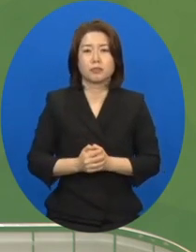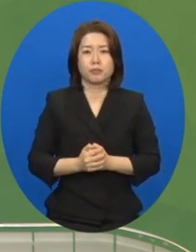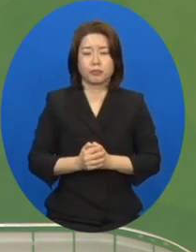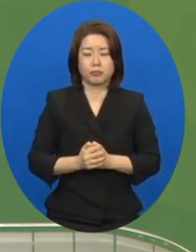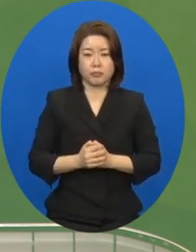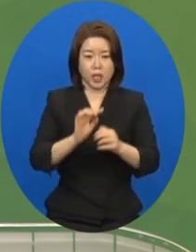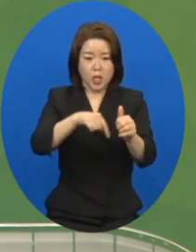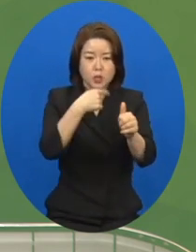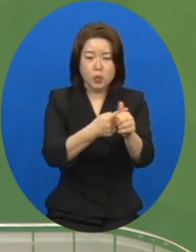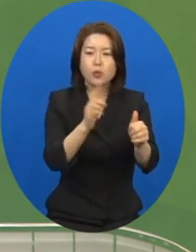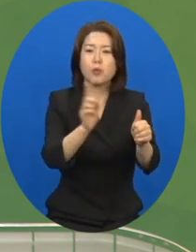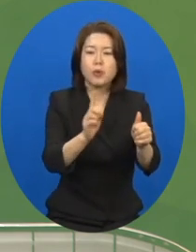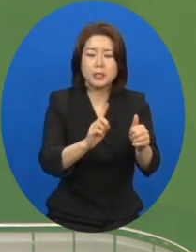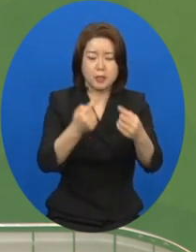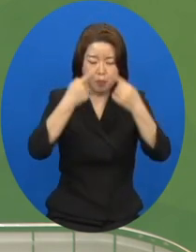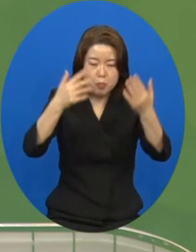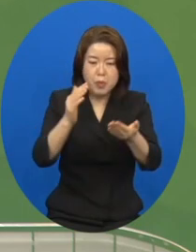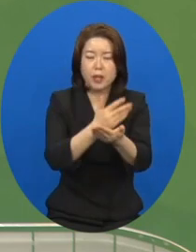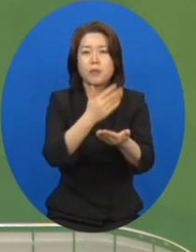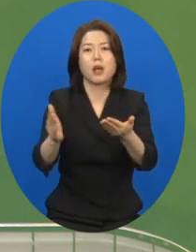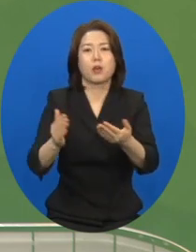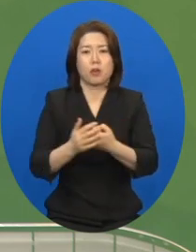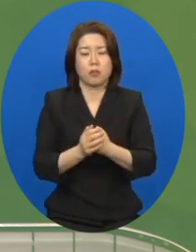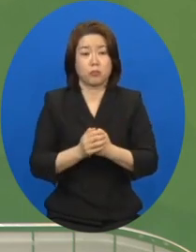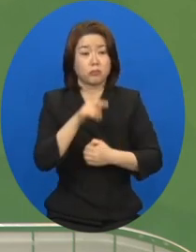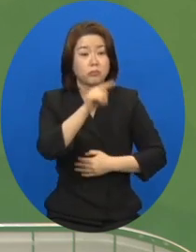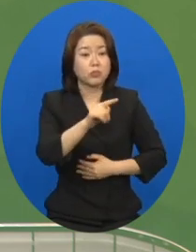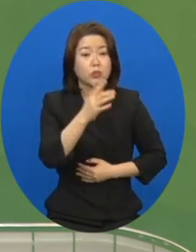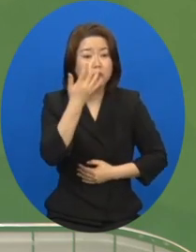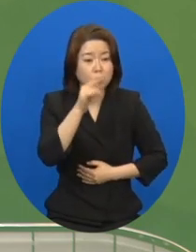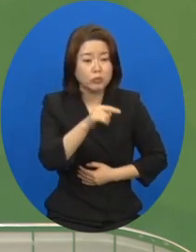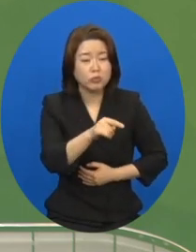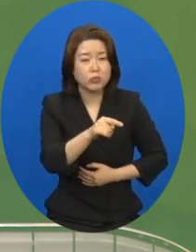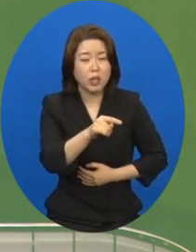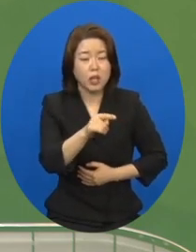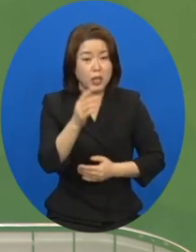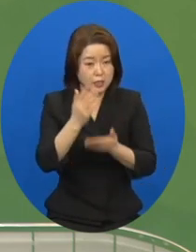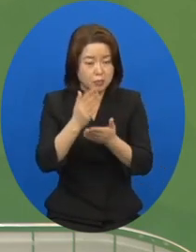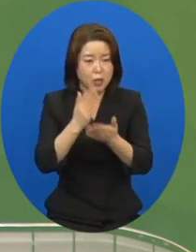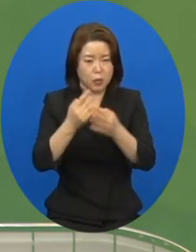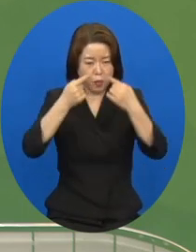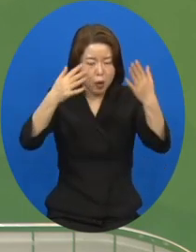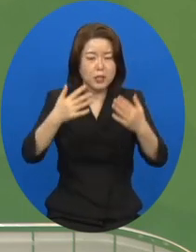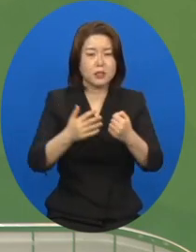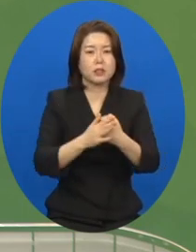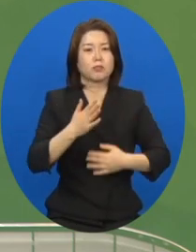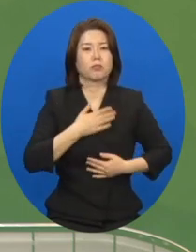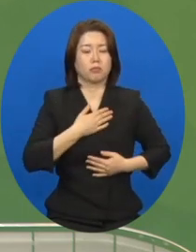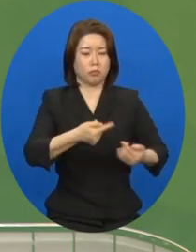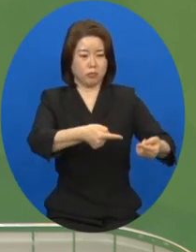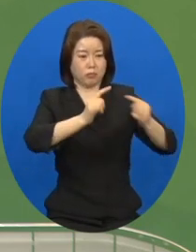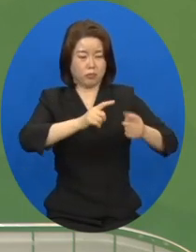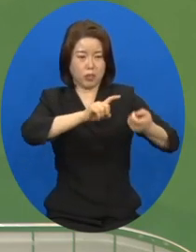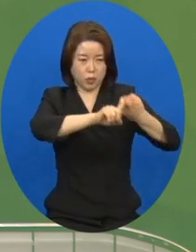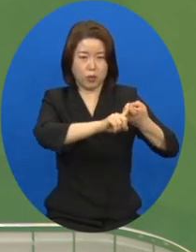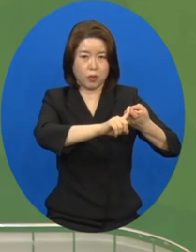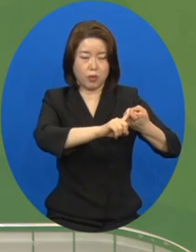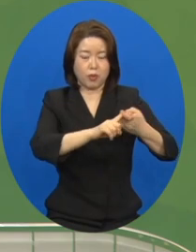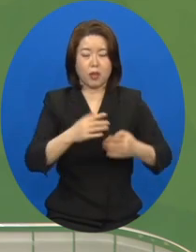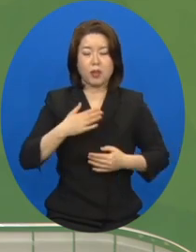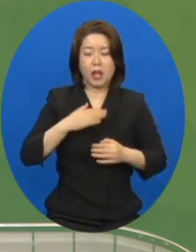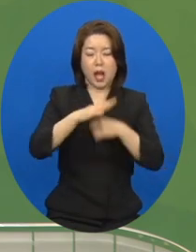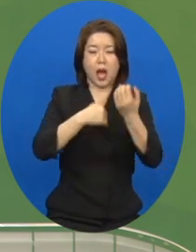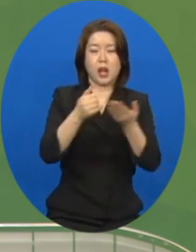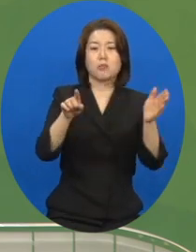소속을 분명히 하라는 거예요. 도대체 당신이 누구 소속인지 분명히 하라는 거예요. 우리는 하나님을 믿는